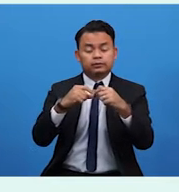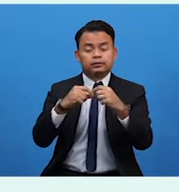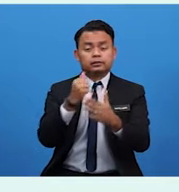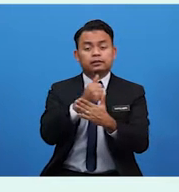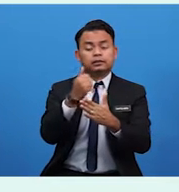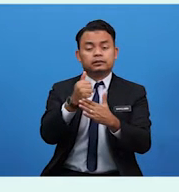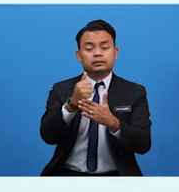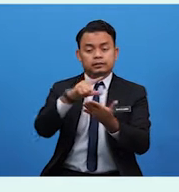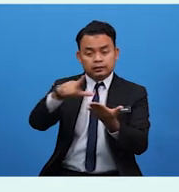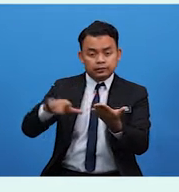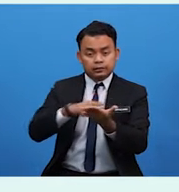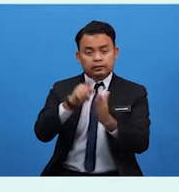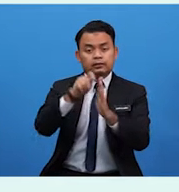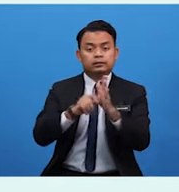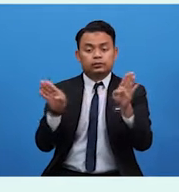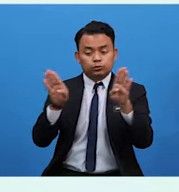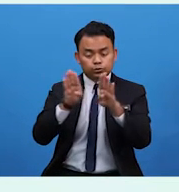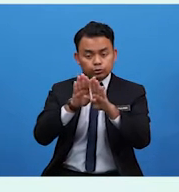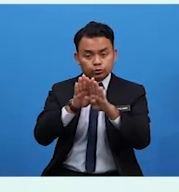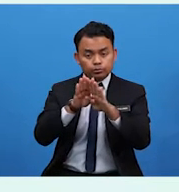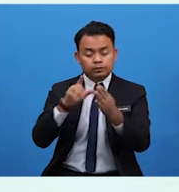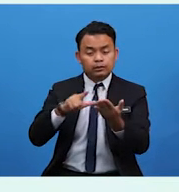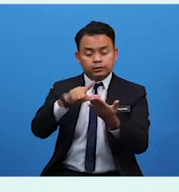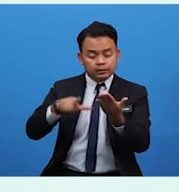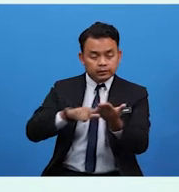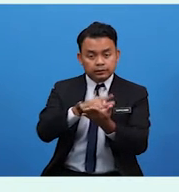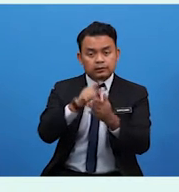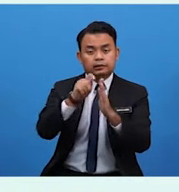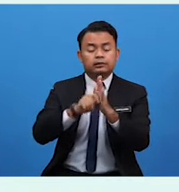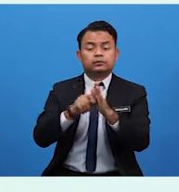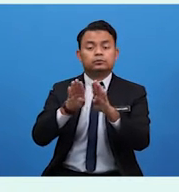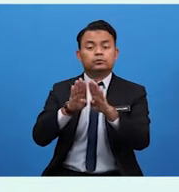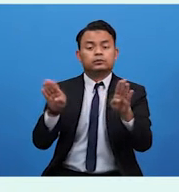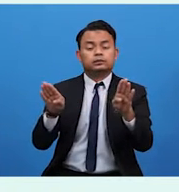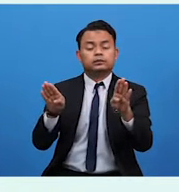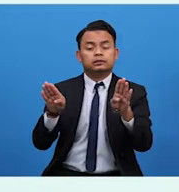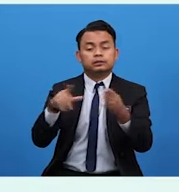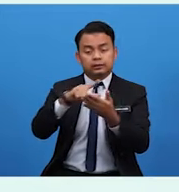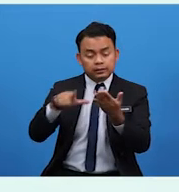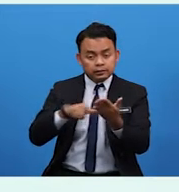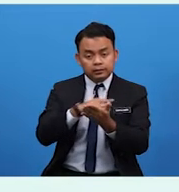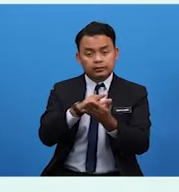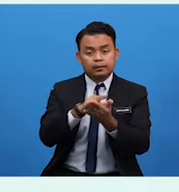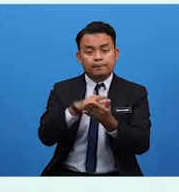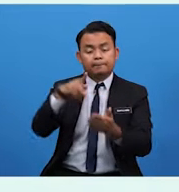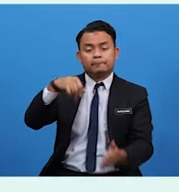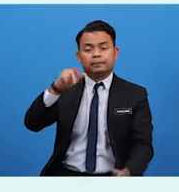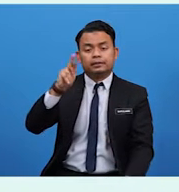tertutup, litar buka, litar pintas dan litar bypass.